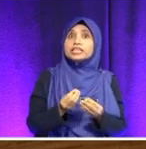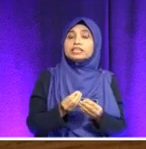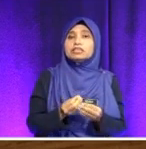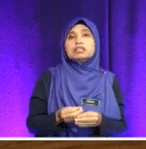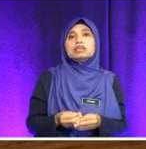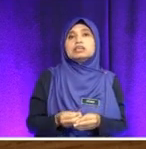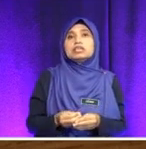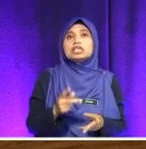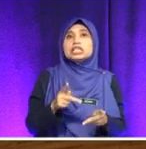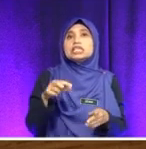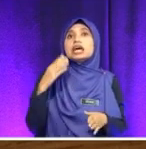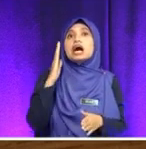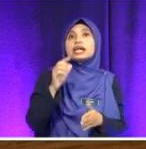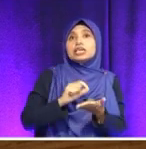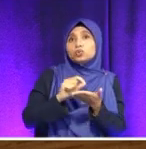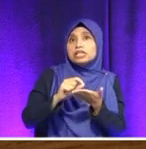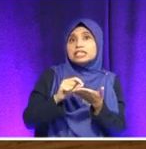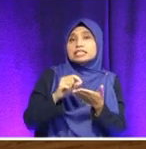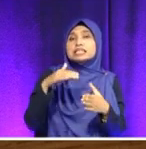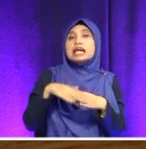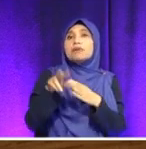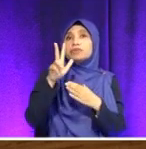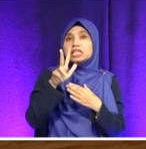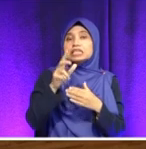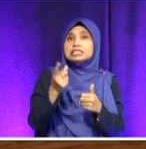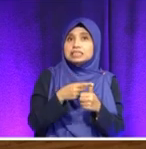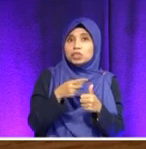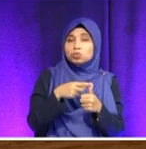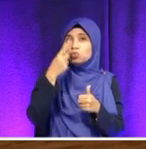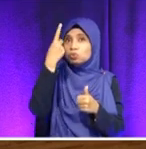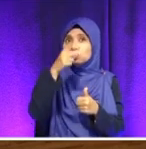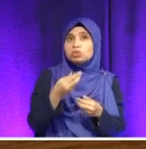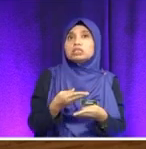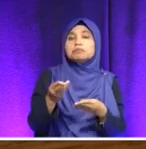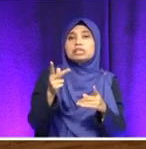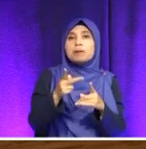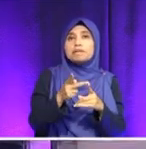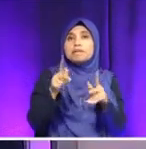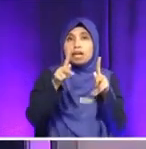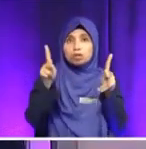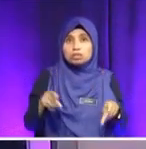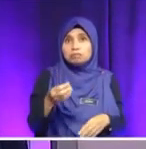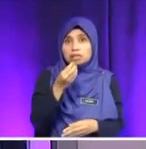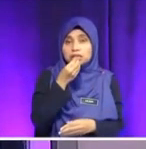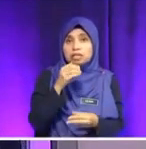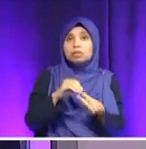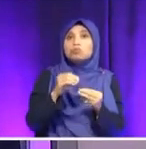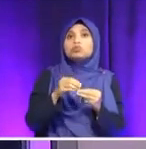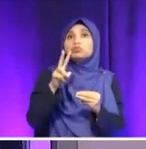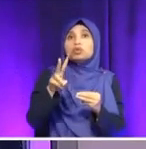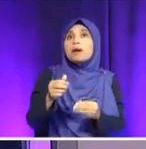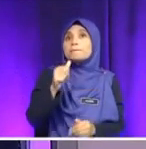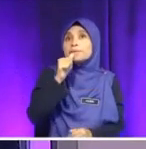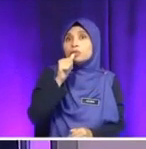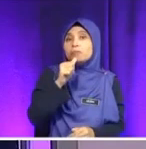tulis dalam 3 salinan. Kenapa? Yang pertama, kita bagi kepada kaunter makanan. Yang kedua, kaunter minuman. Dan yang